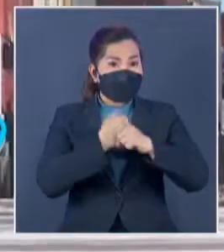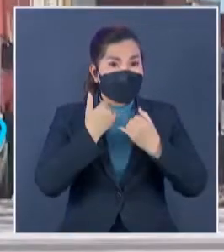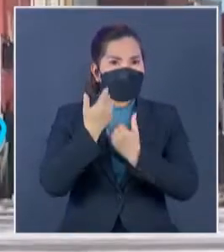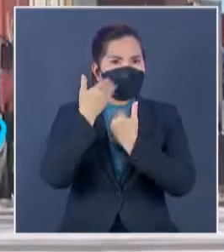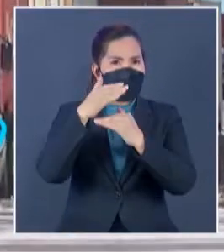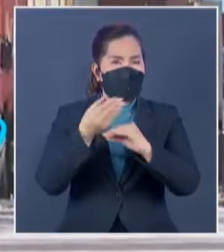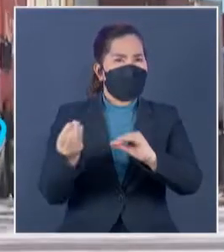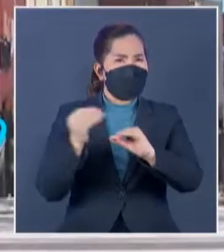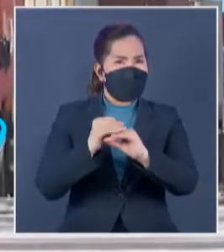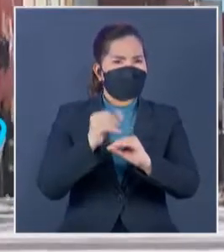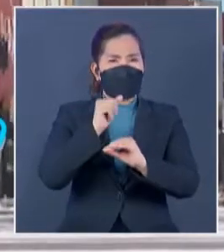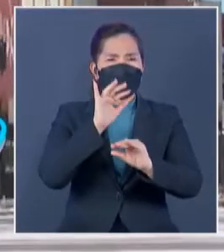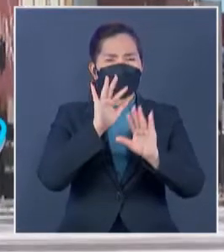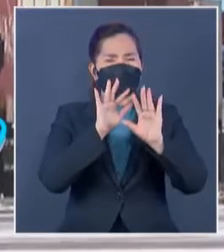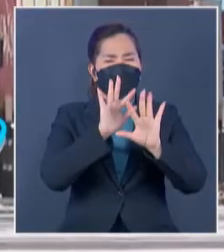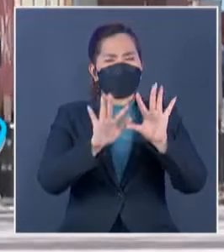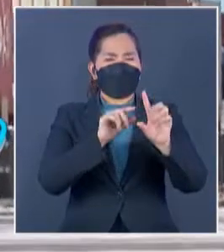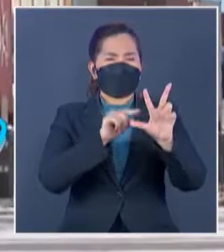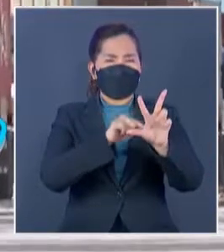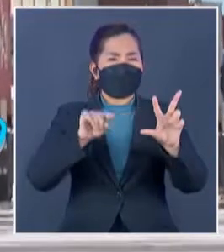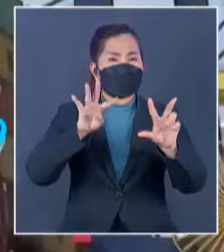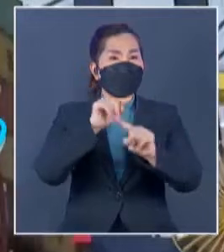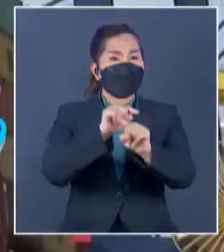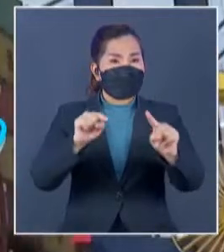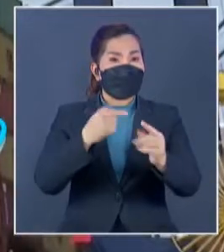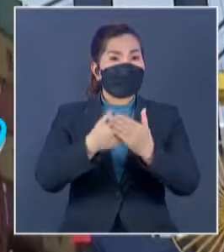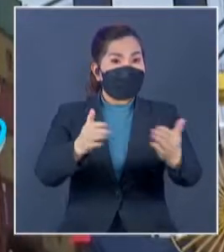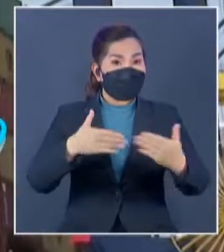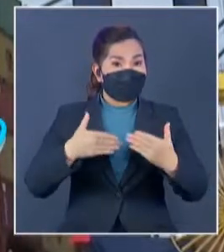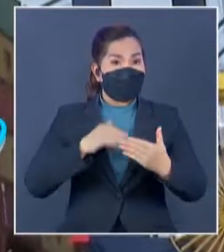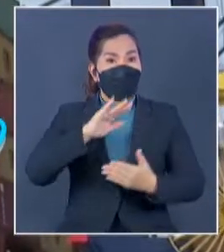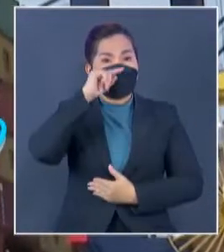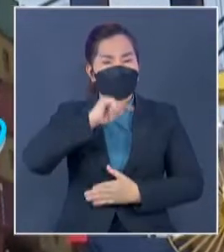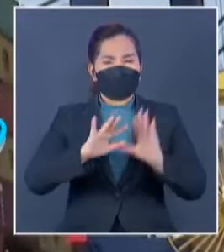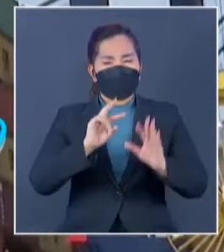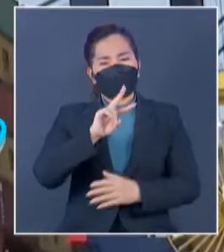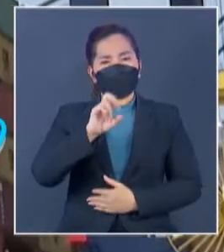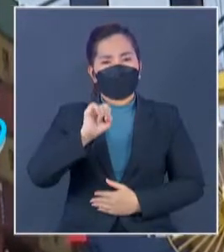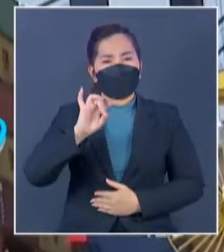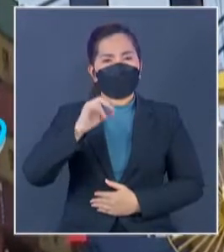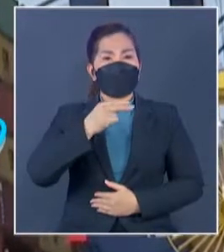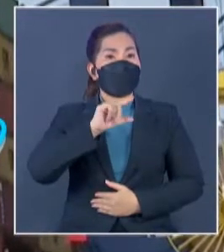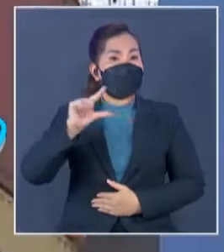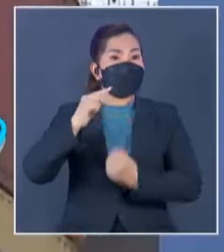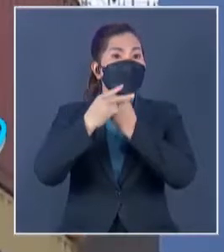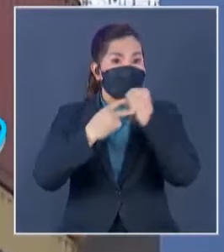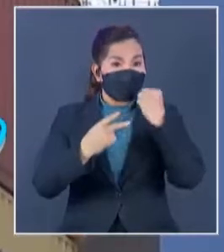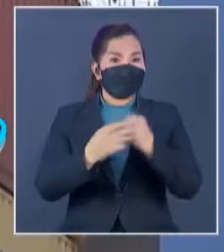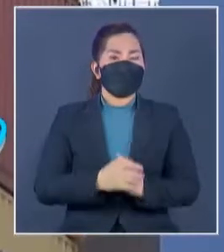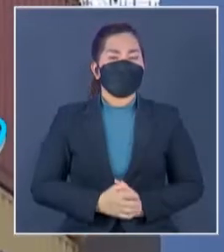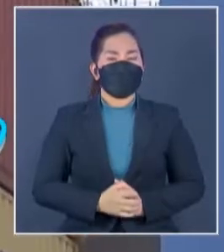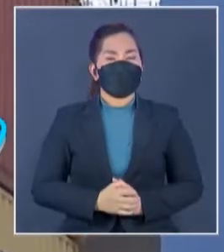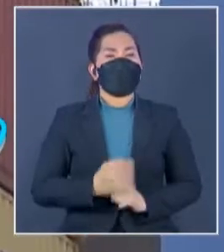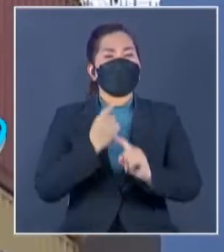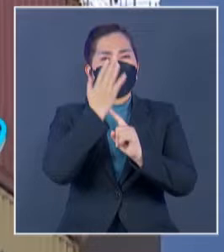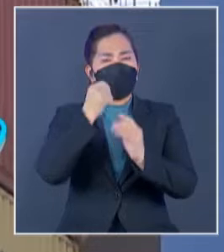ายตัวได้ 3-4% หรือว่าคิดเป็นเงินเข้าประเทศกว่า 280,000 ล้านดอลลาร์สหรัฐจ